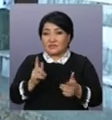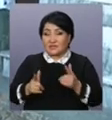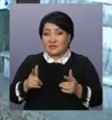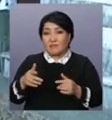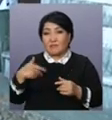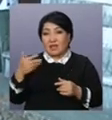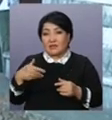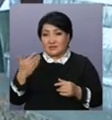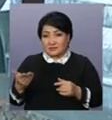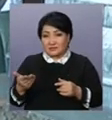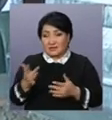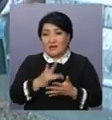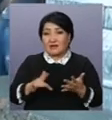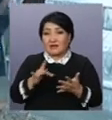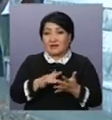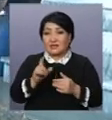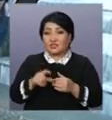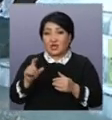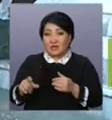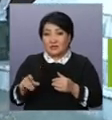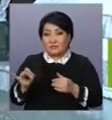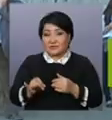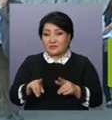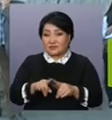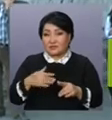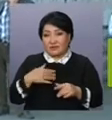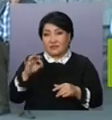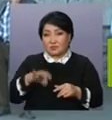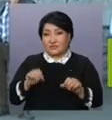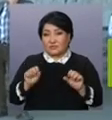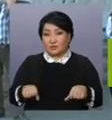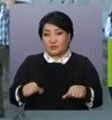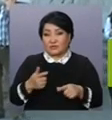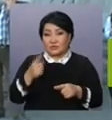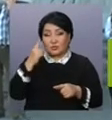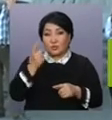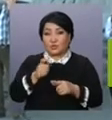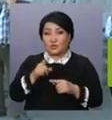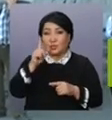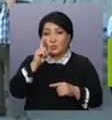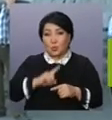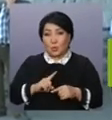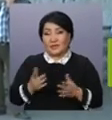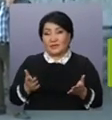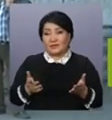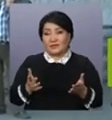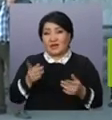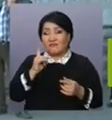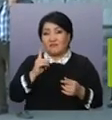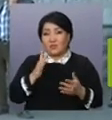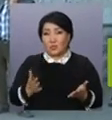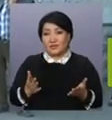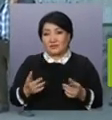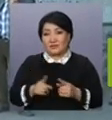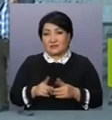полезна горожанам. Я, может, даже и воспользуюсь. Я думаю, это очень удобно и комфортно, потому что... Так